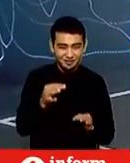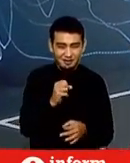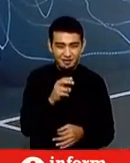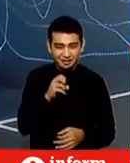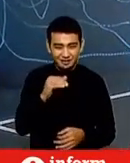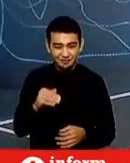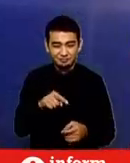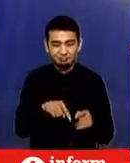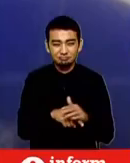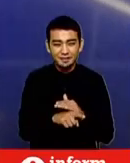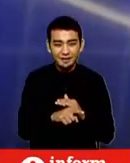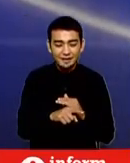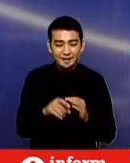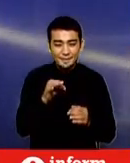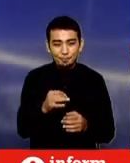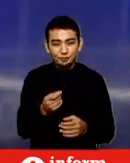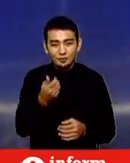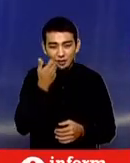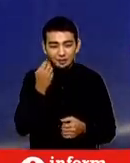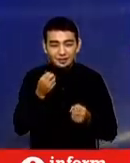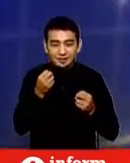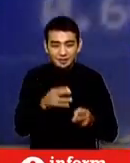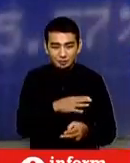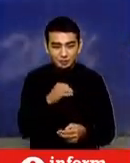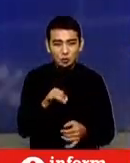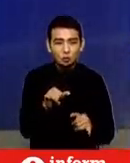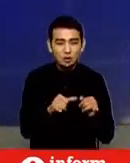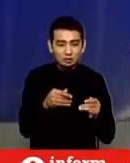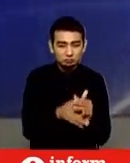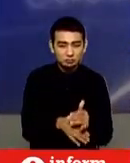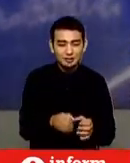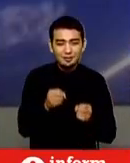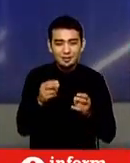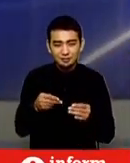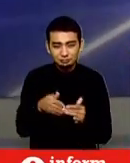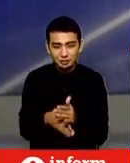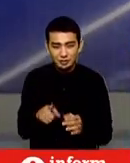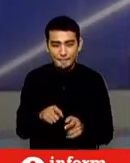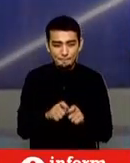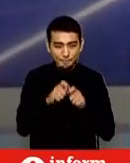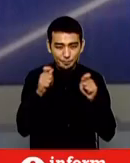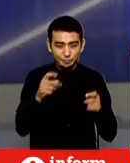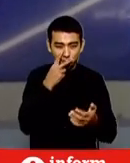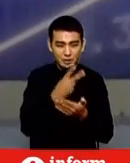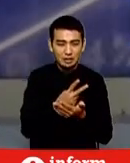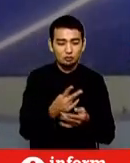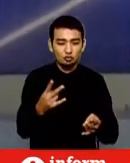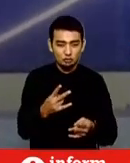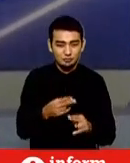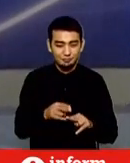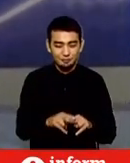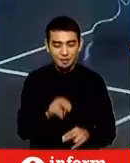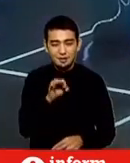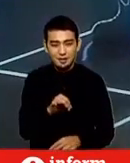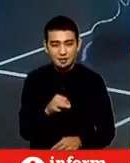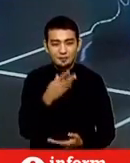келген актив, және де ол қалай енді бөлінеді, қайда жіберіледі, соның барлығы ашық көрсетілу керек деген түсіндіреді. Енді осыған орай